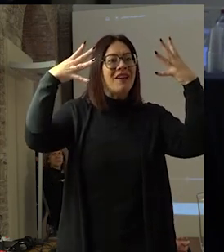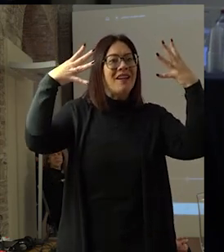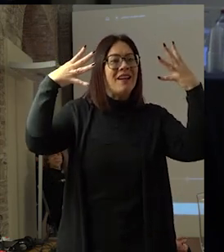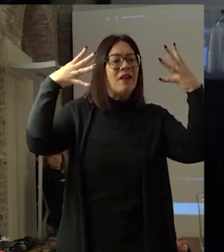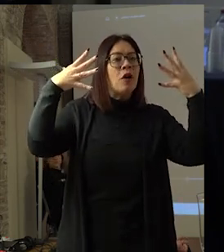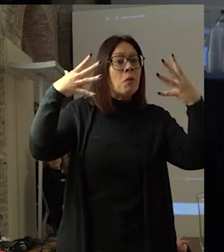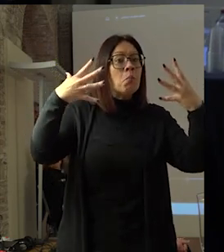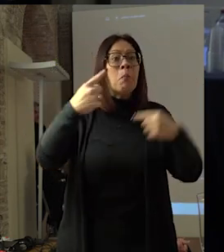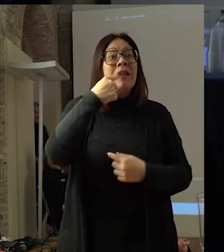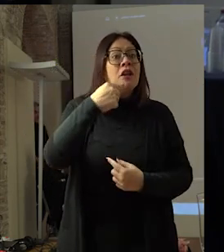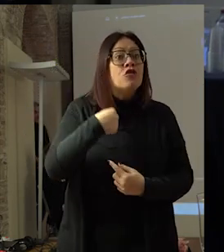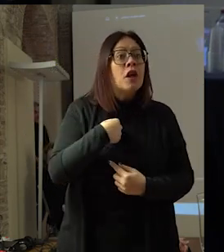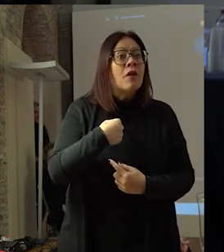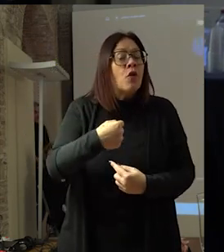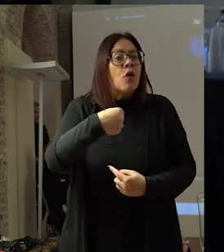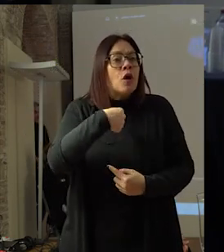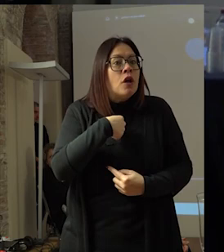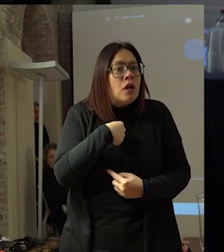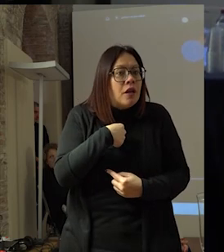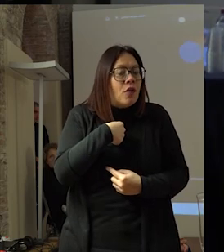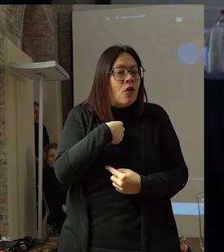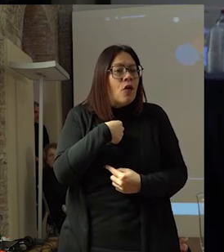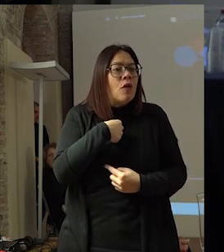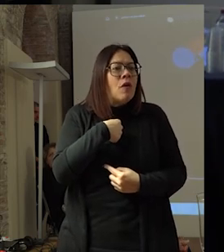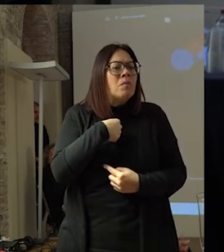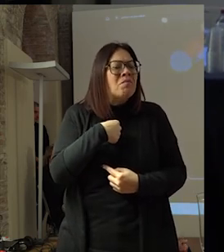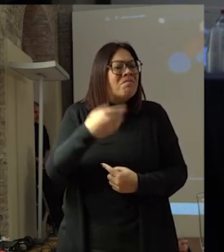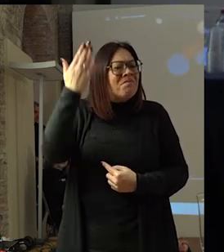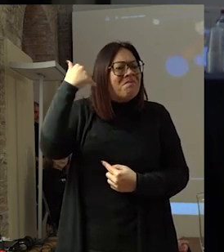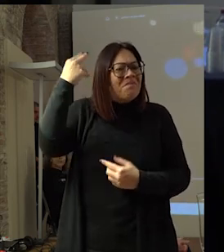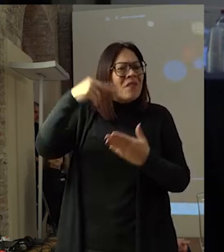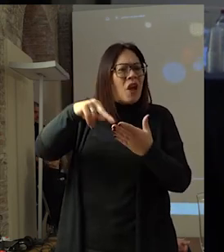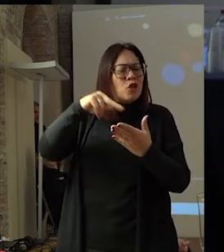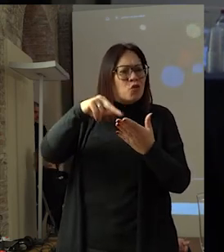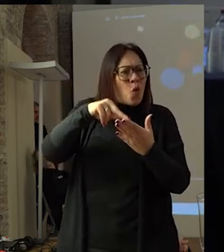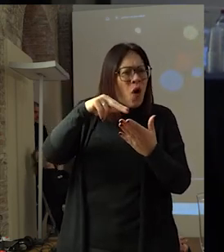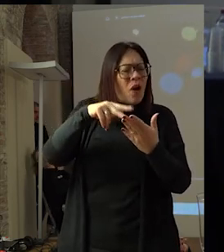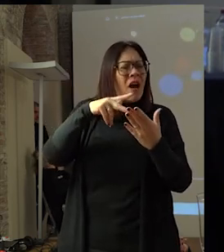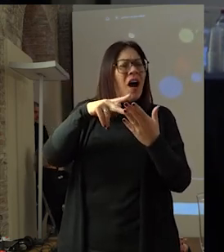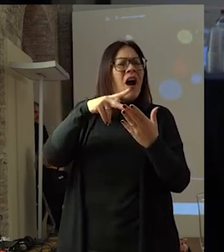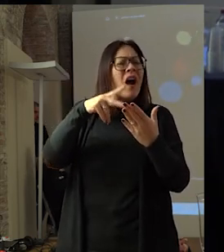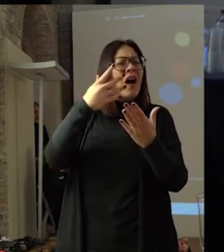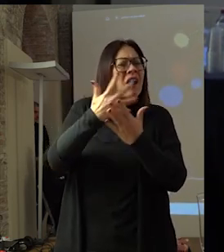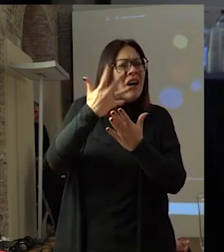che io non sono quello che veniva descritto